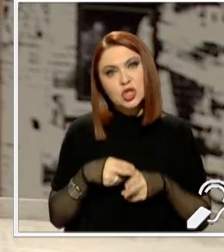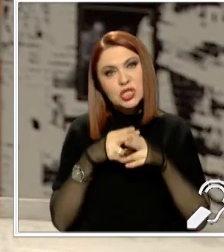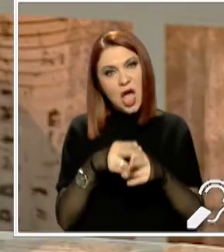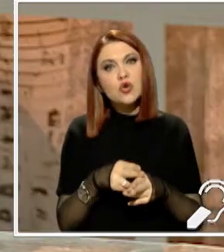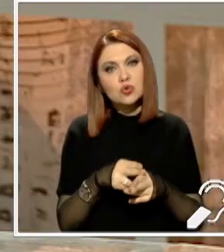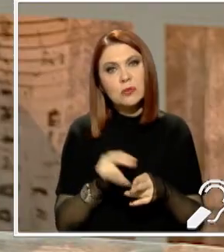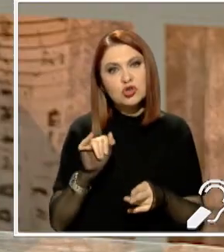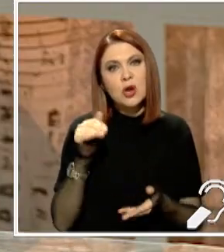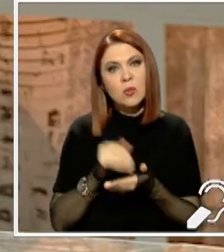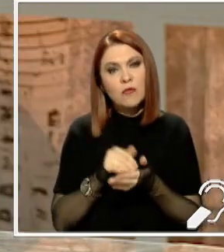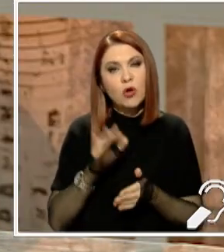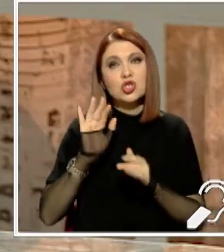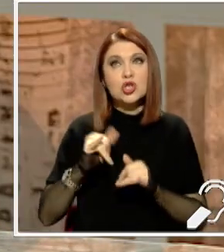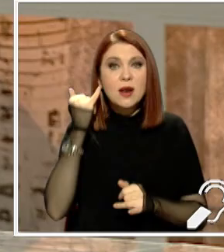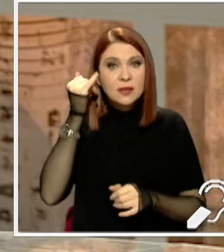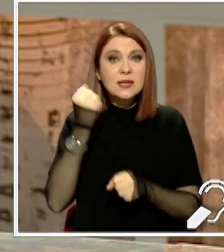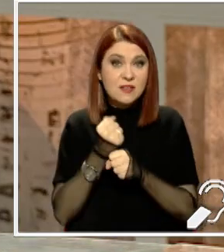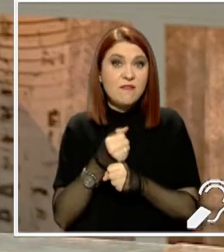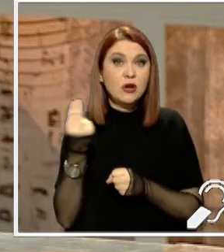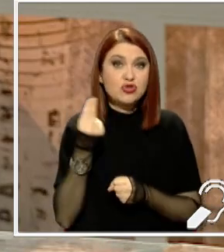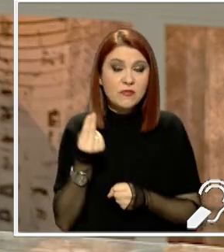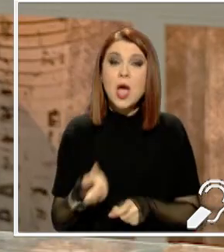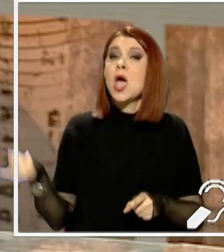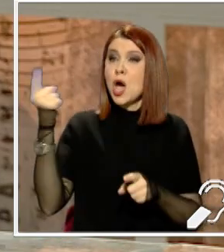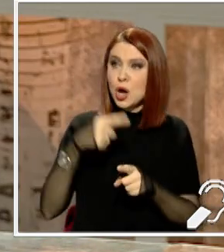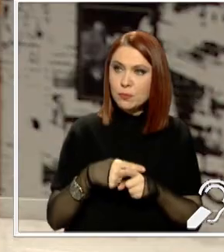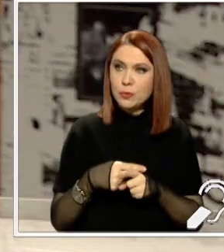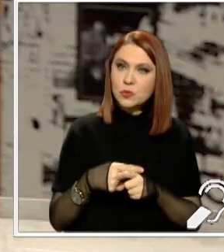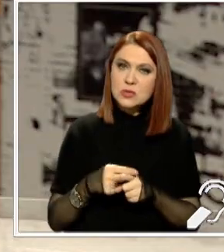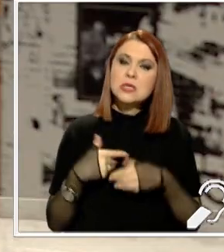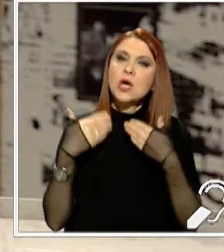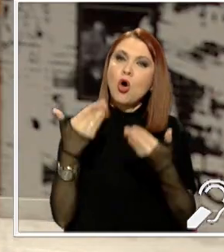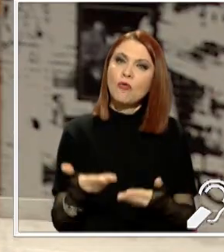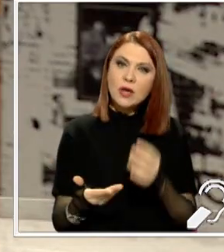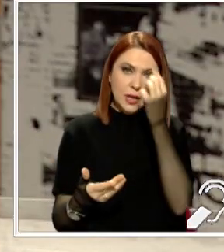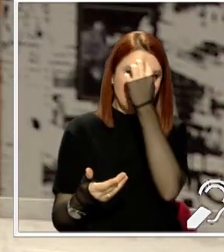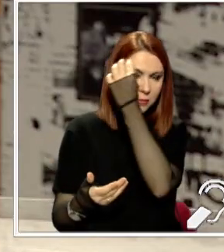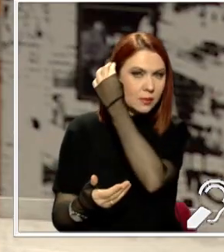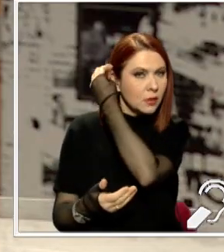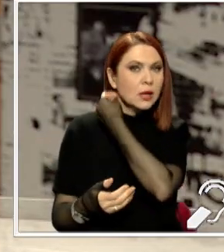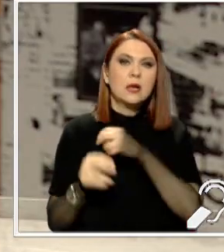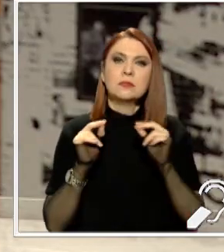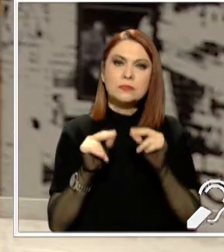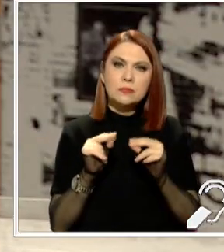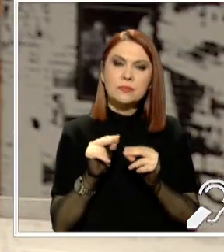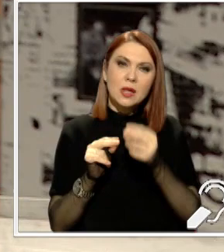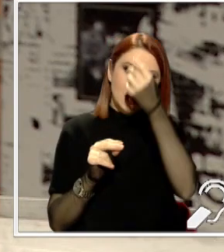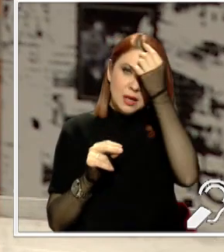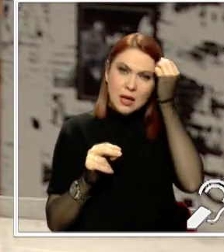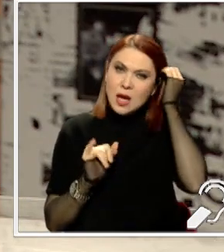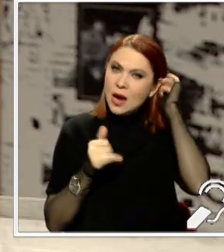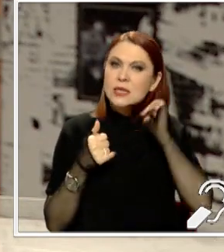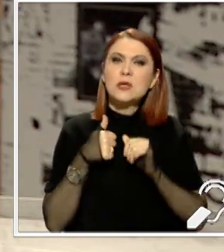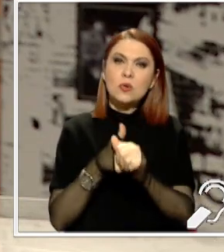ajutați pe cei care au aceste idei să le ducă la bun sfârșit. Și mai mult decât atât, să oferim și tutorat prin tutori internaționali care să